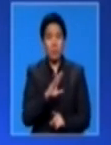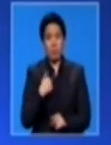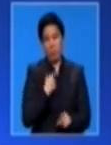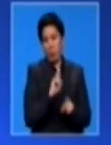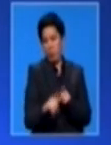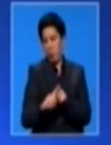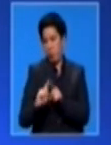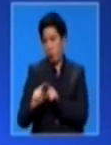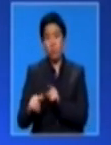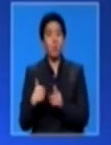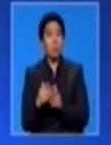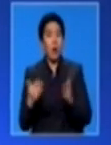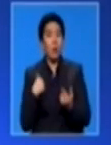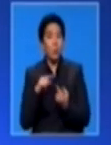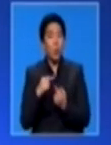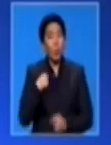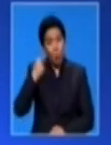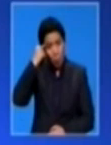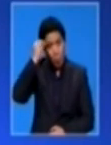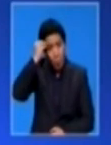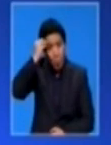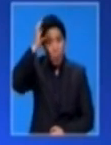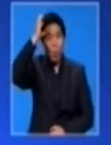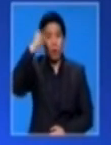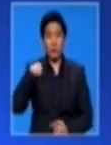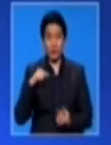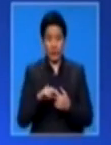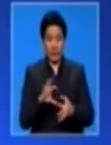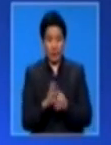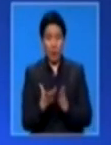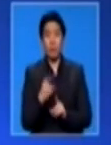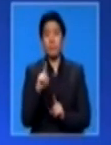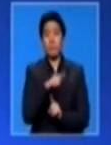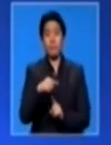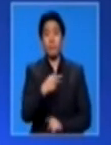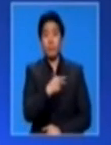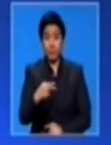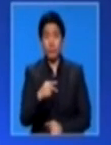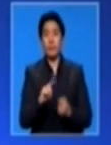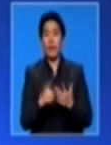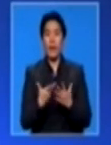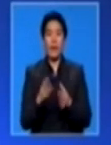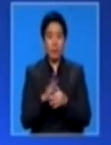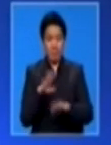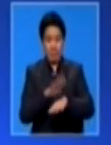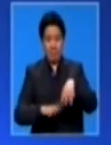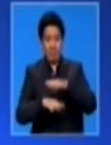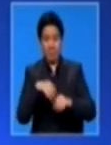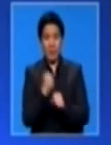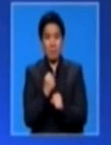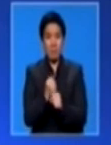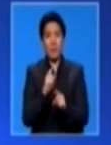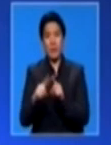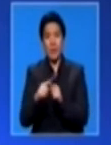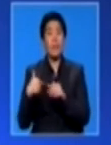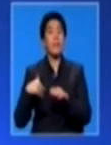างนะไม่ว่าจะเป็นความรู้การยกระดับคุณภาพภาษาอังกฤษในเรื่องของการพัฒนาฝีมือแรงงานนะการเต